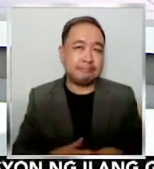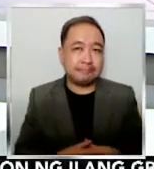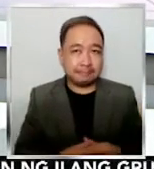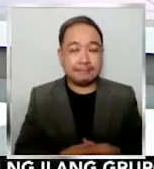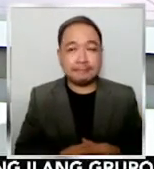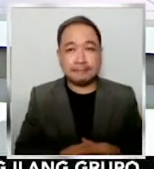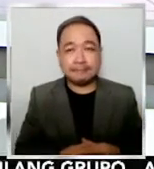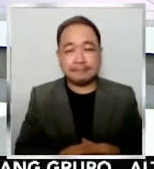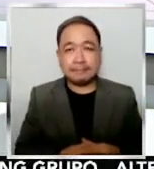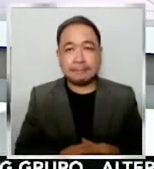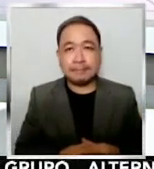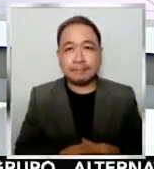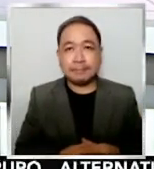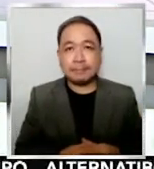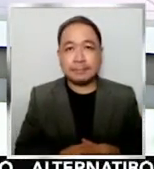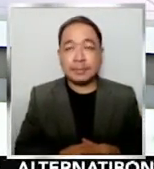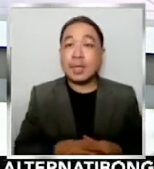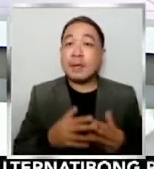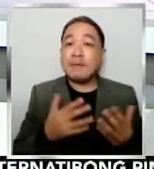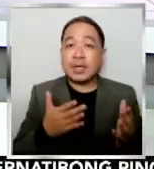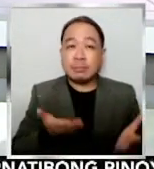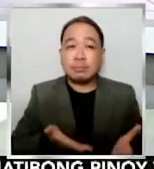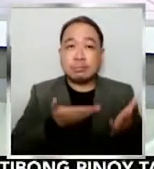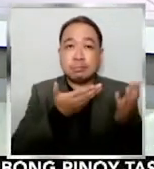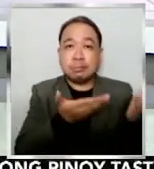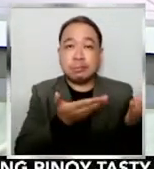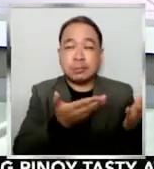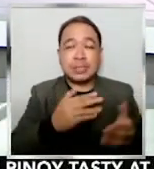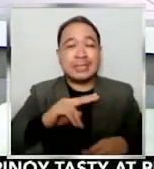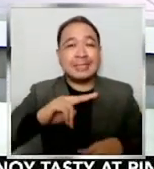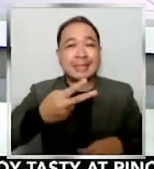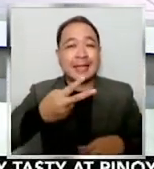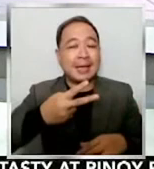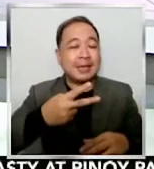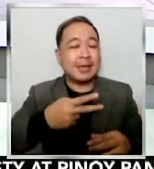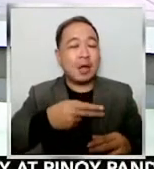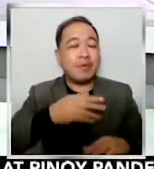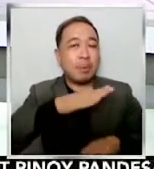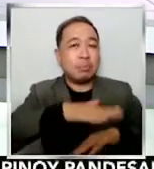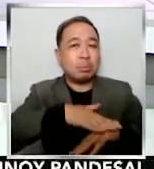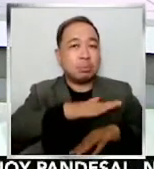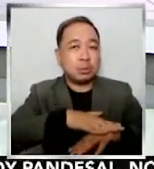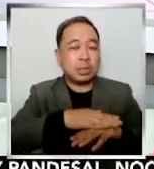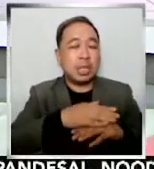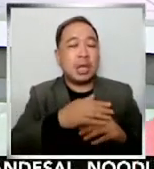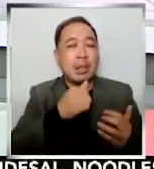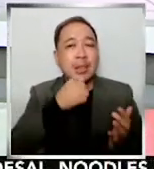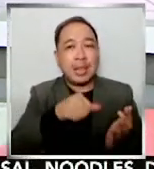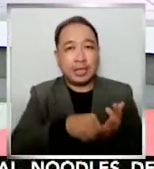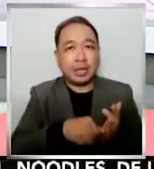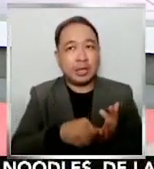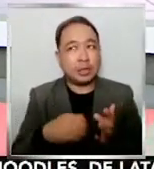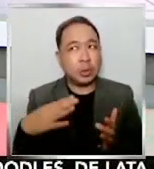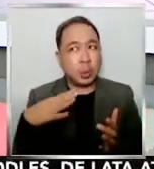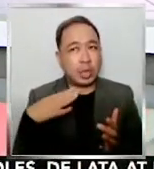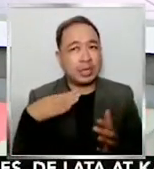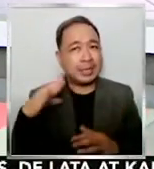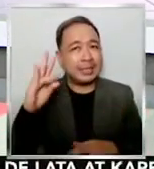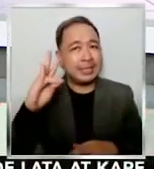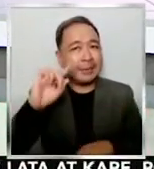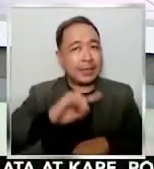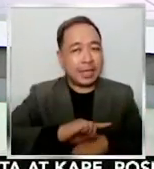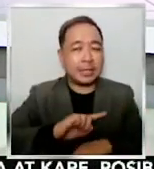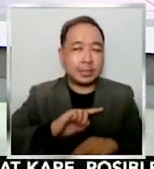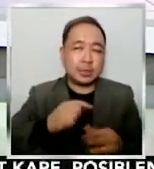Naghain na po kay Acebias ng pangalawang Notice of Sanitary Concern. Bibigyan siya ng 7 araw para makasunod sa